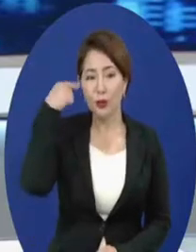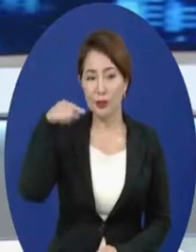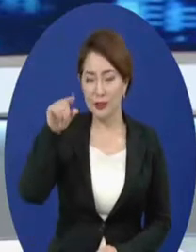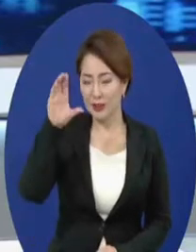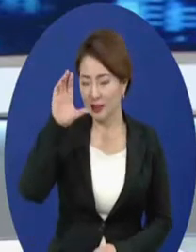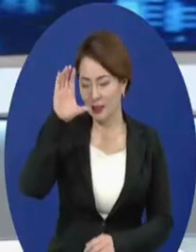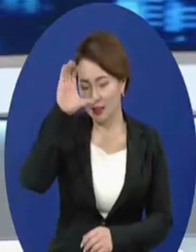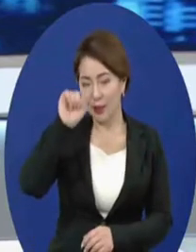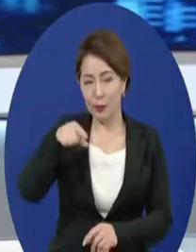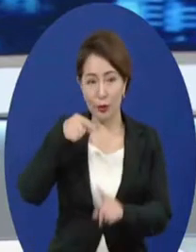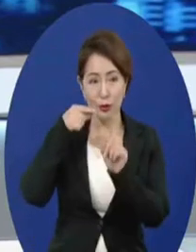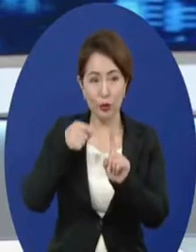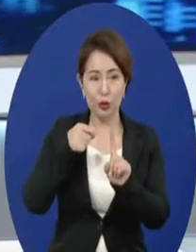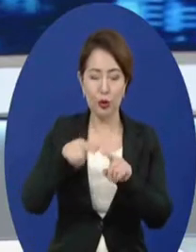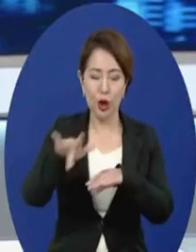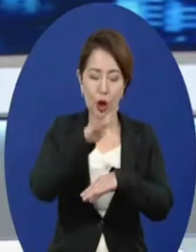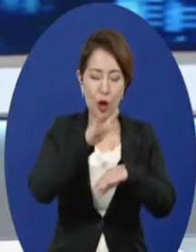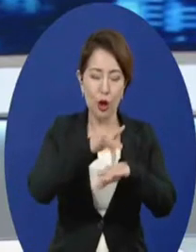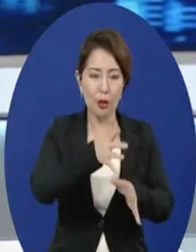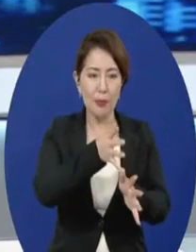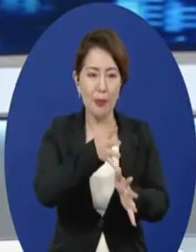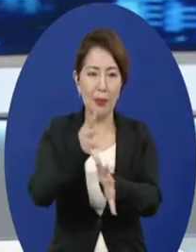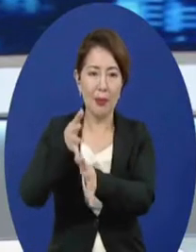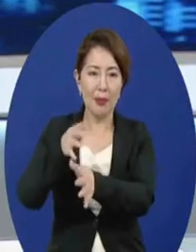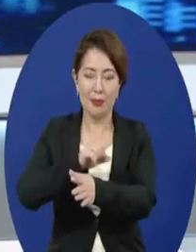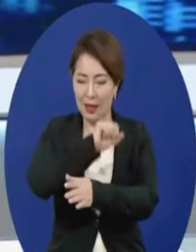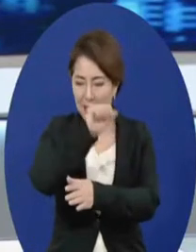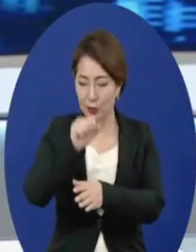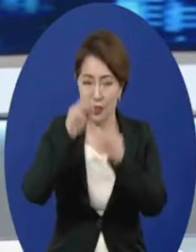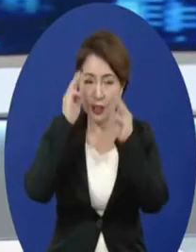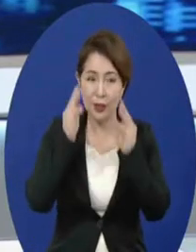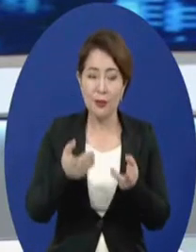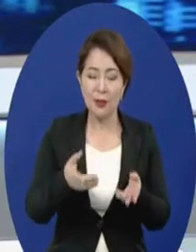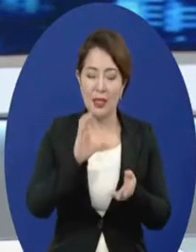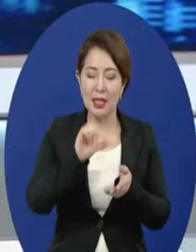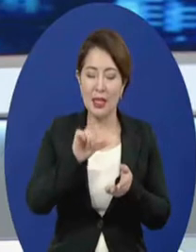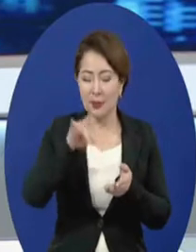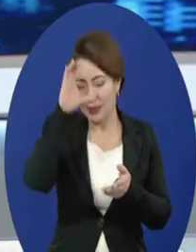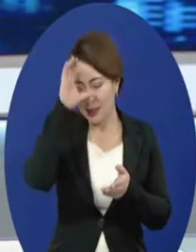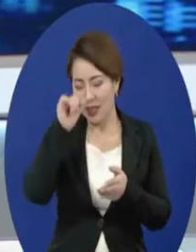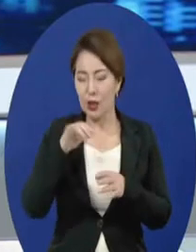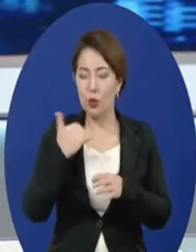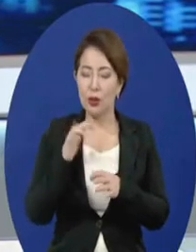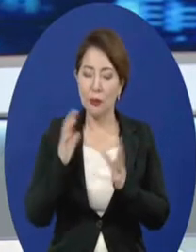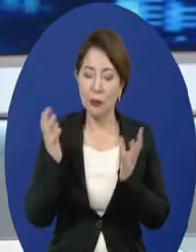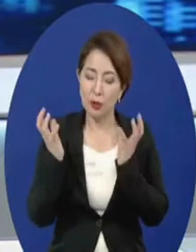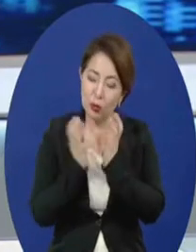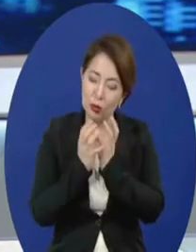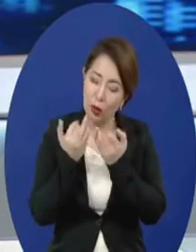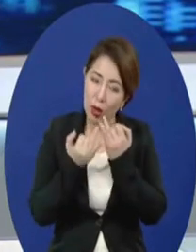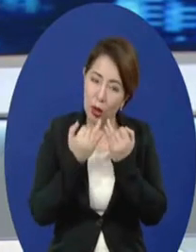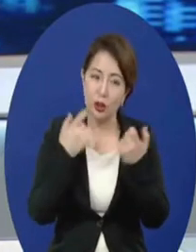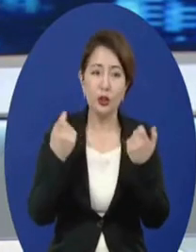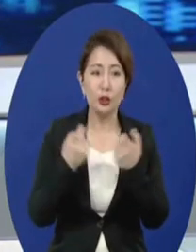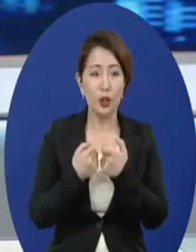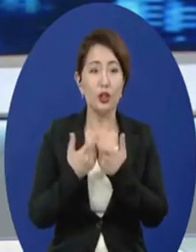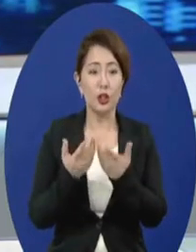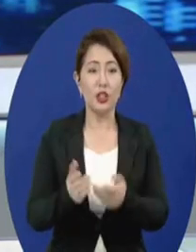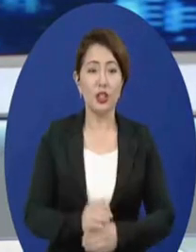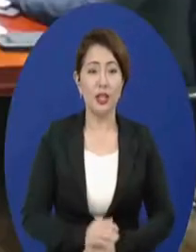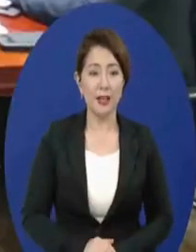Хүлийн салбарын зориулсан хотгон байгуулж орон сууцжуулах асуудлыг шийдвэрлэхээр салбарын сайд болон нийслэлийн удирдлагууд харилцан тохиролцлоо.